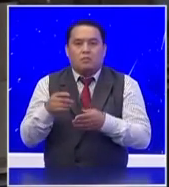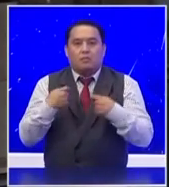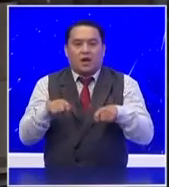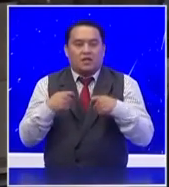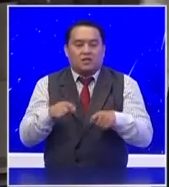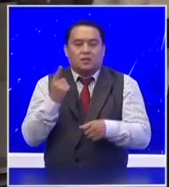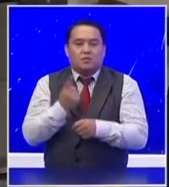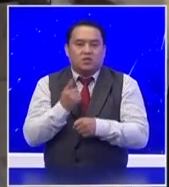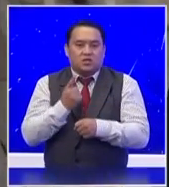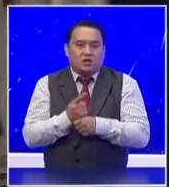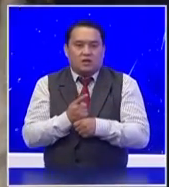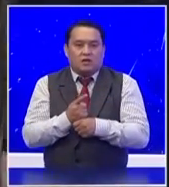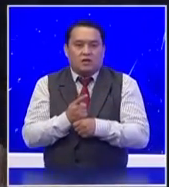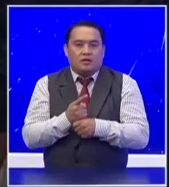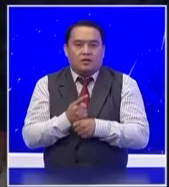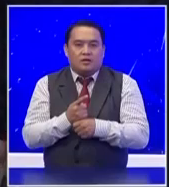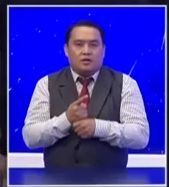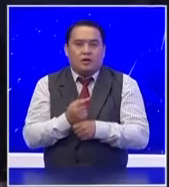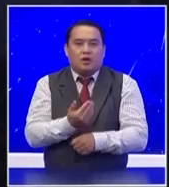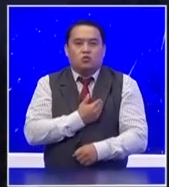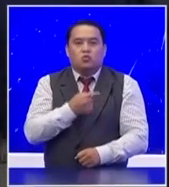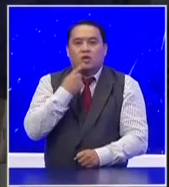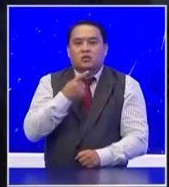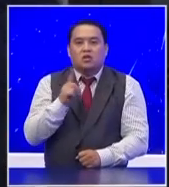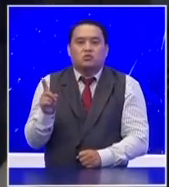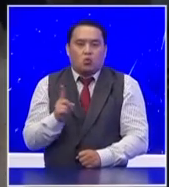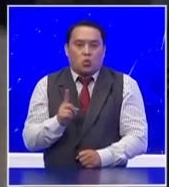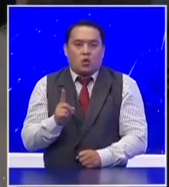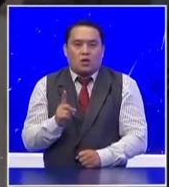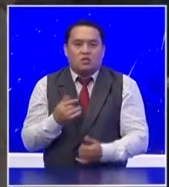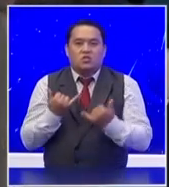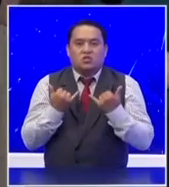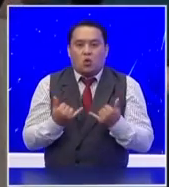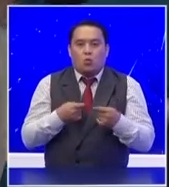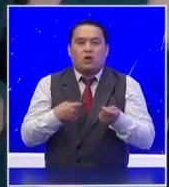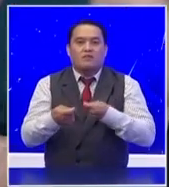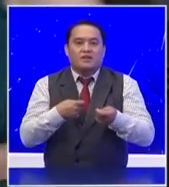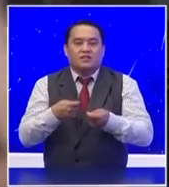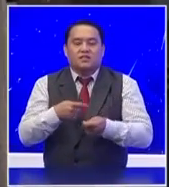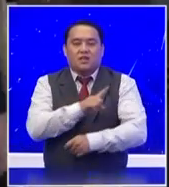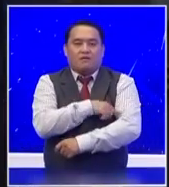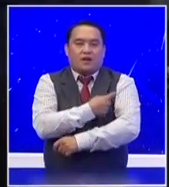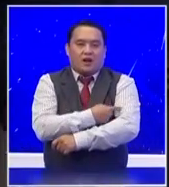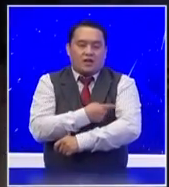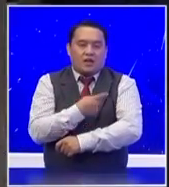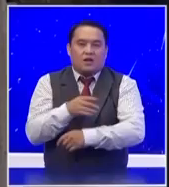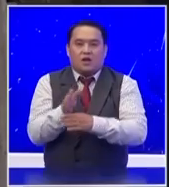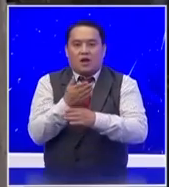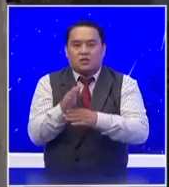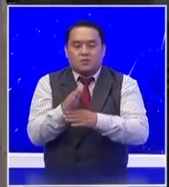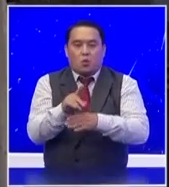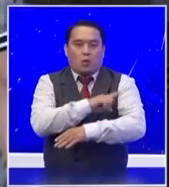не подлежит. А в то же время хочу сказать, что сейчас управление здравоохранения эти товары будут распределяться